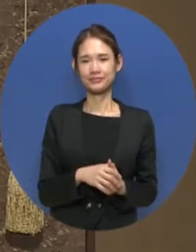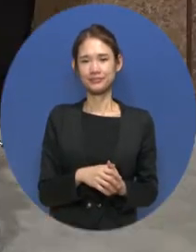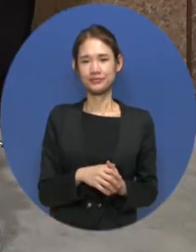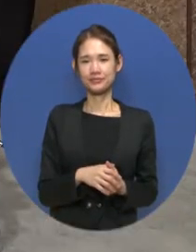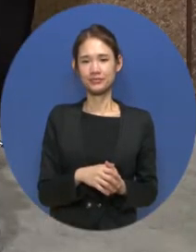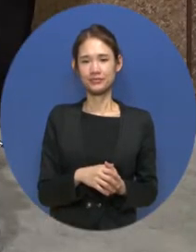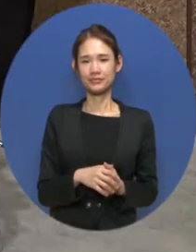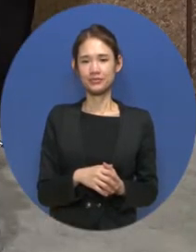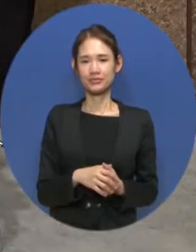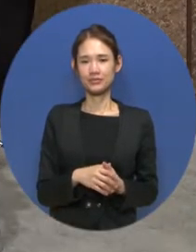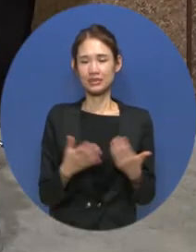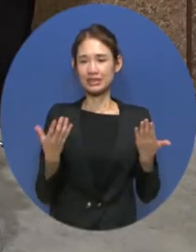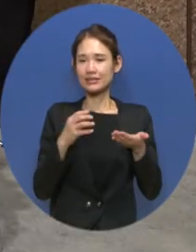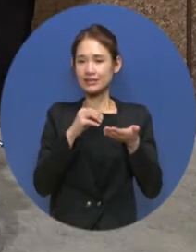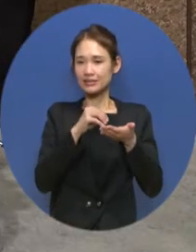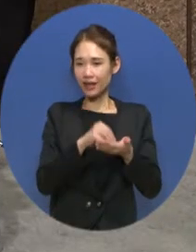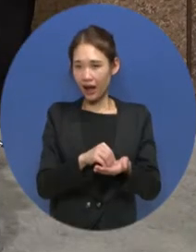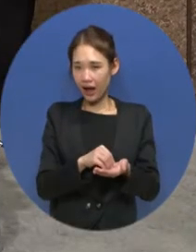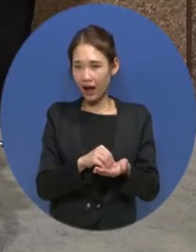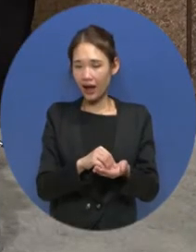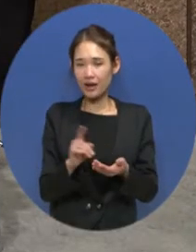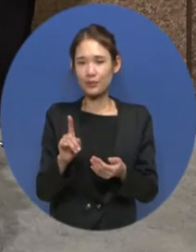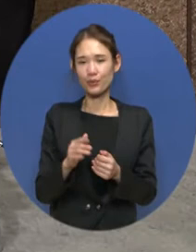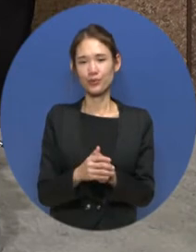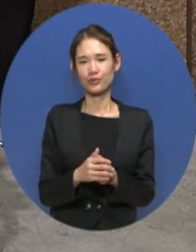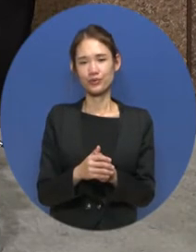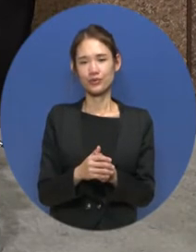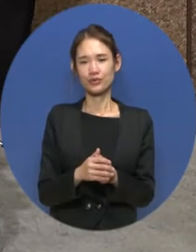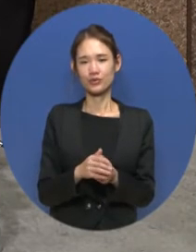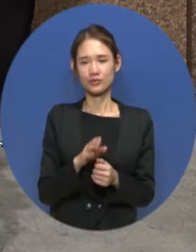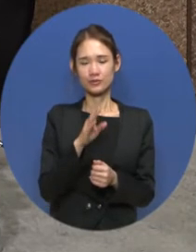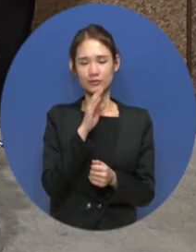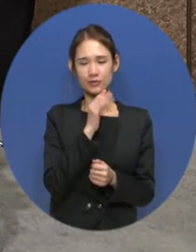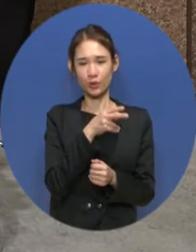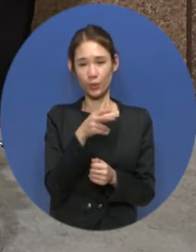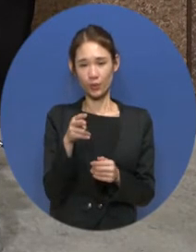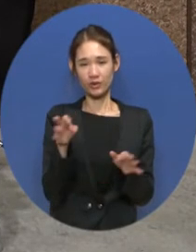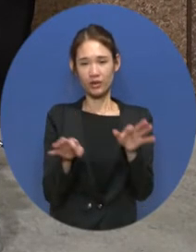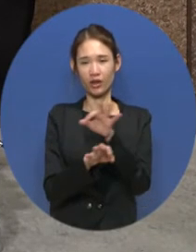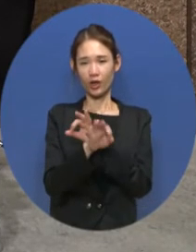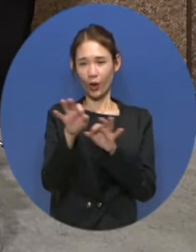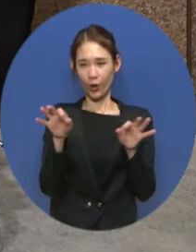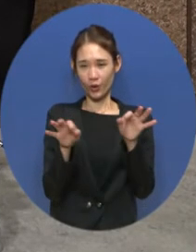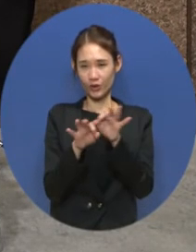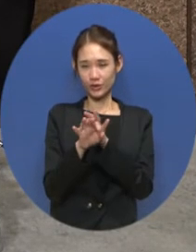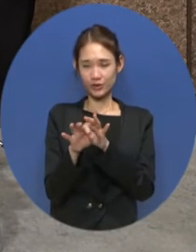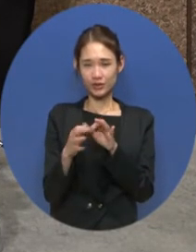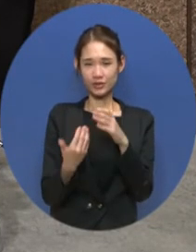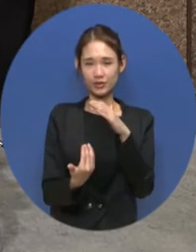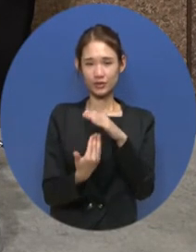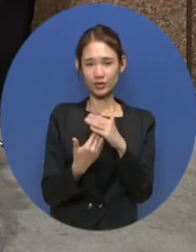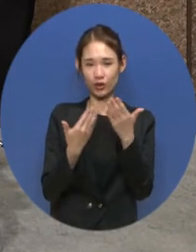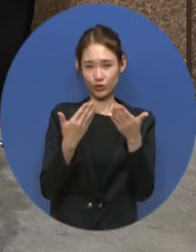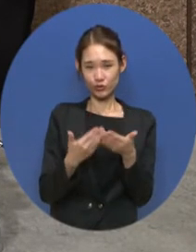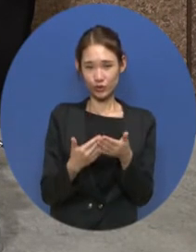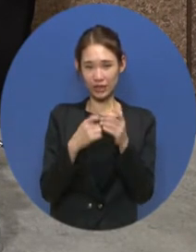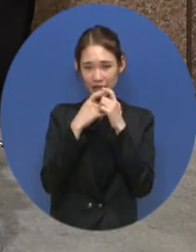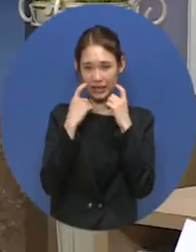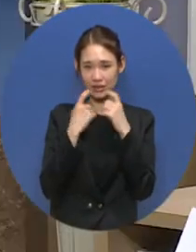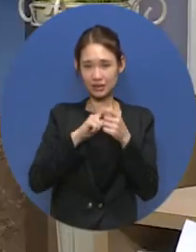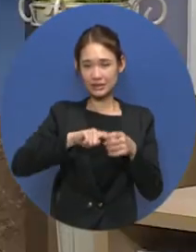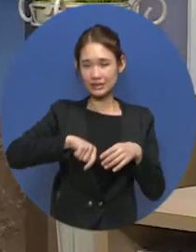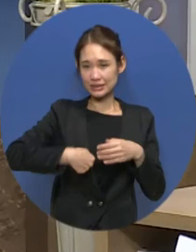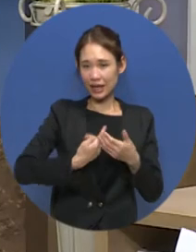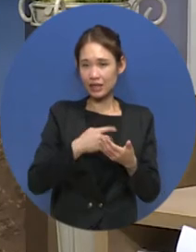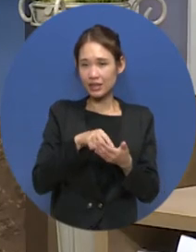그런데 이제 이 일자리라는 것이 정말 이 경제를 이루고 또 이 개인적으로도